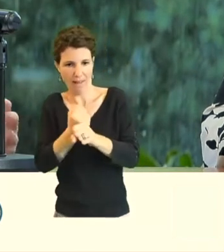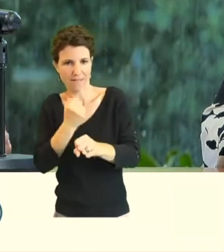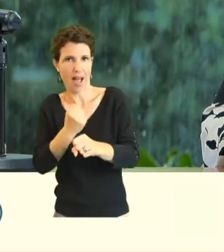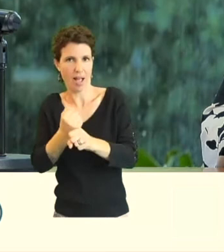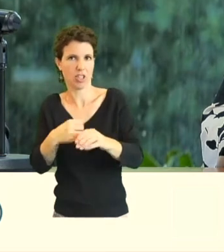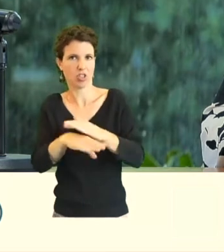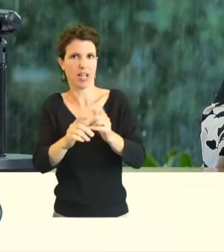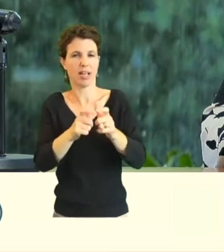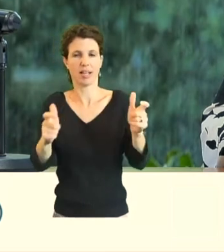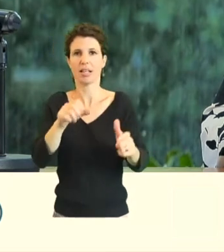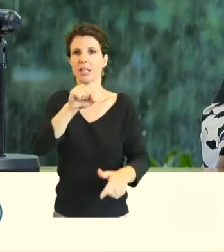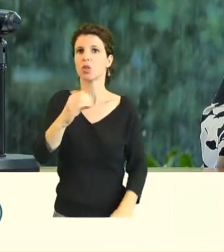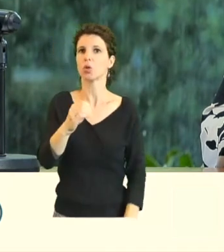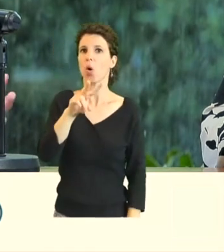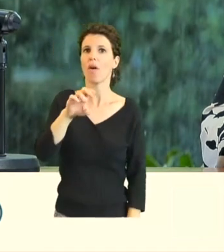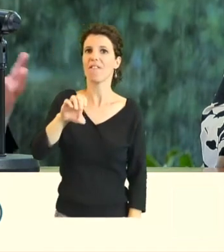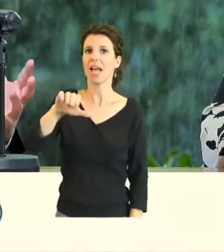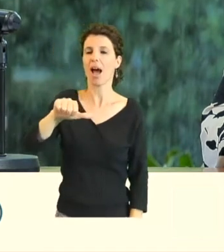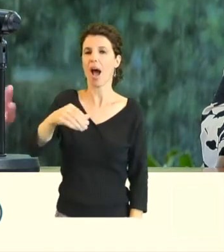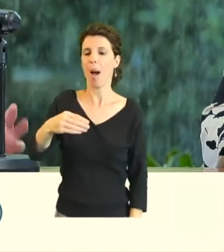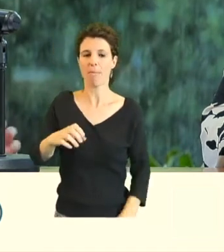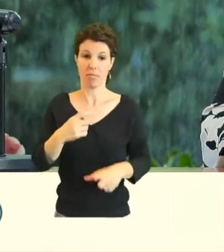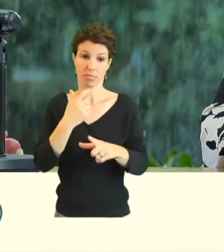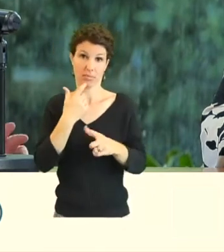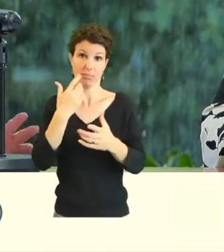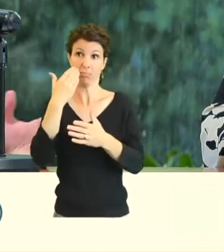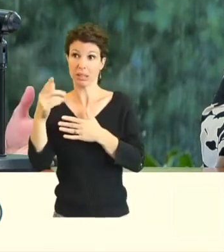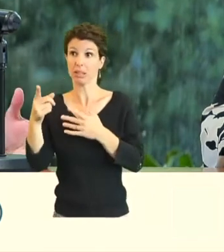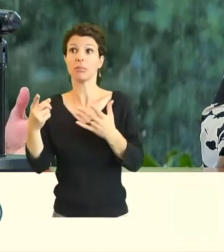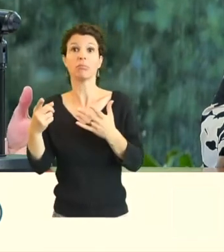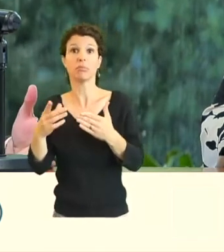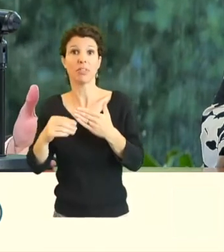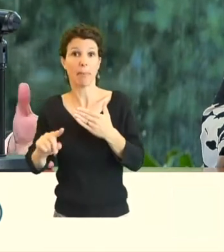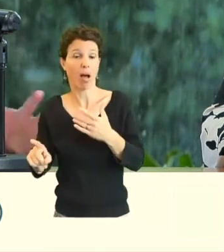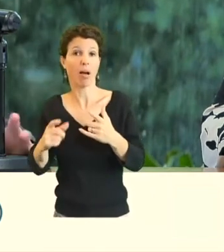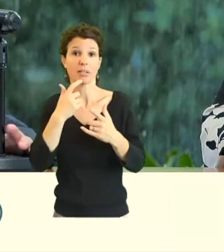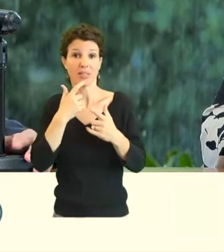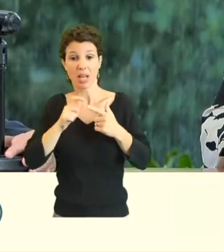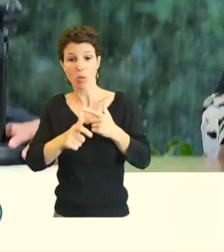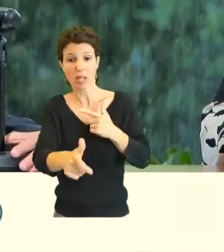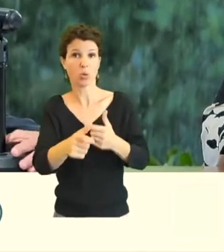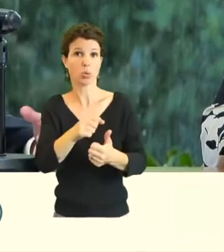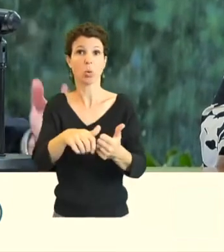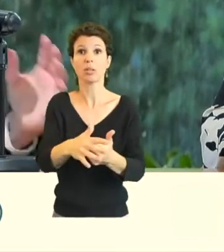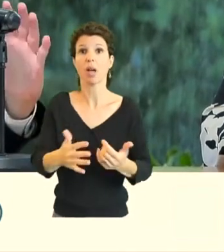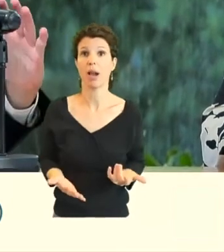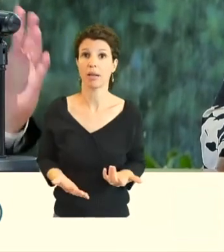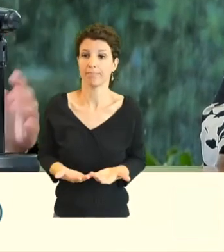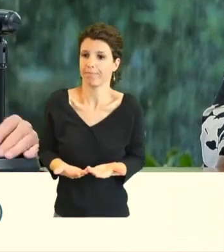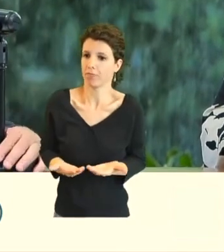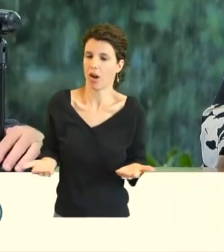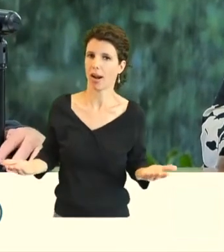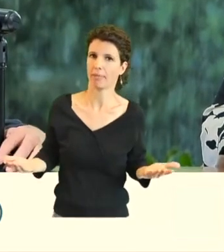charge sur ces questions-là, ça signifie qu'il y aura des conséquences sociales. Voilà, des conséquences sociales.